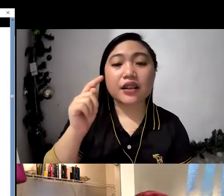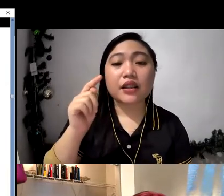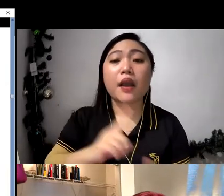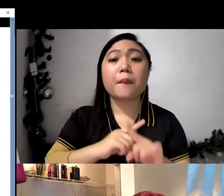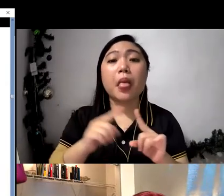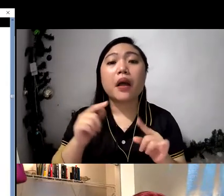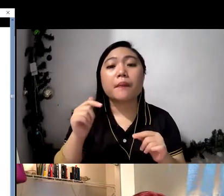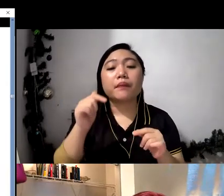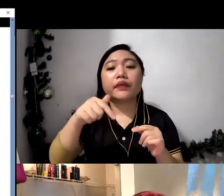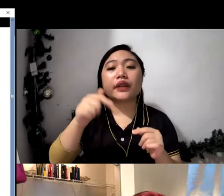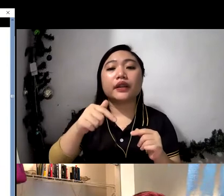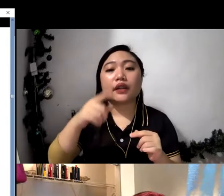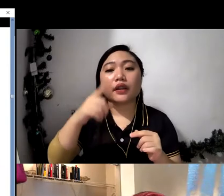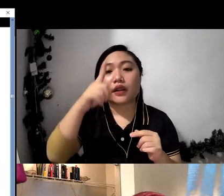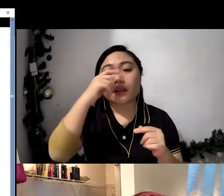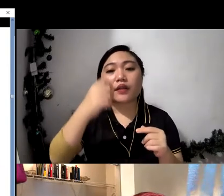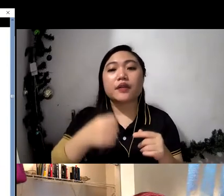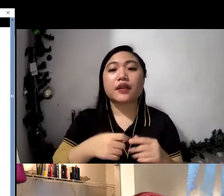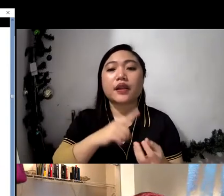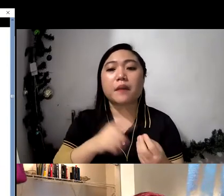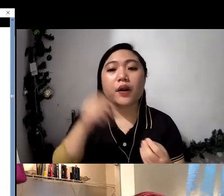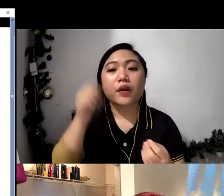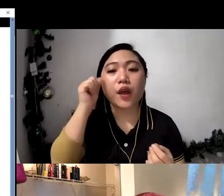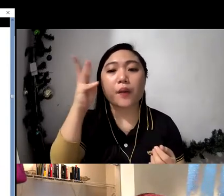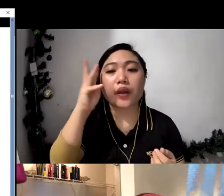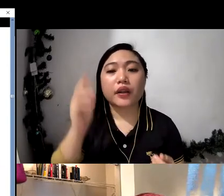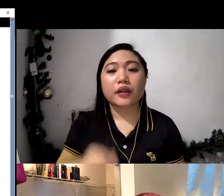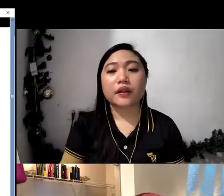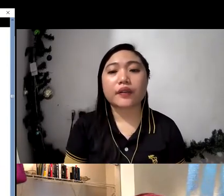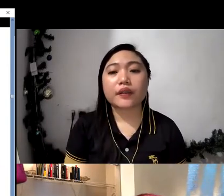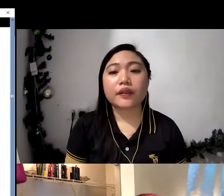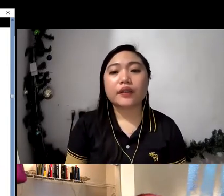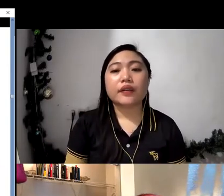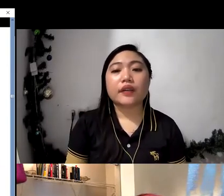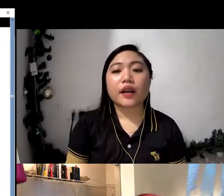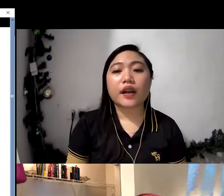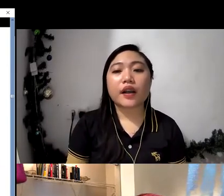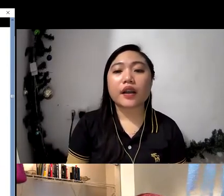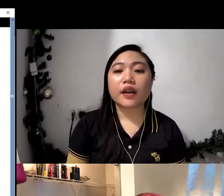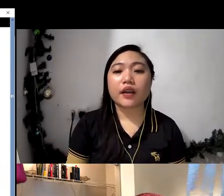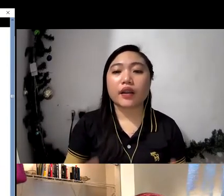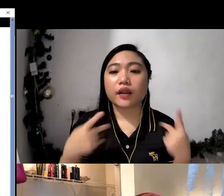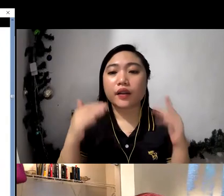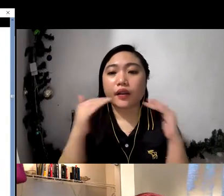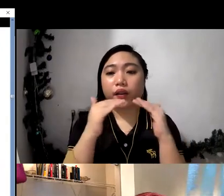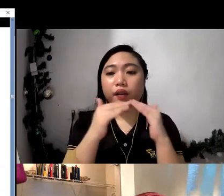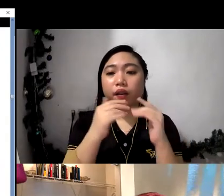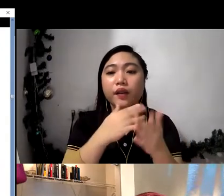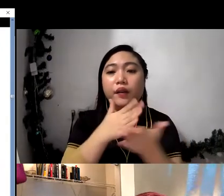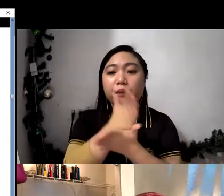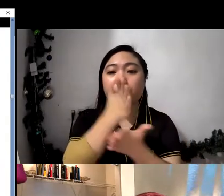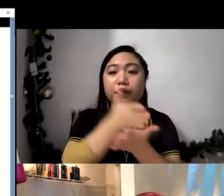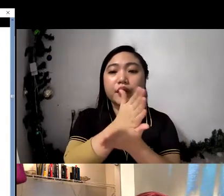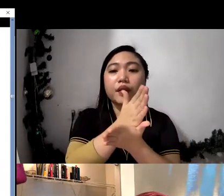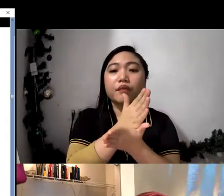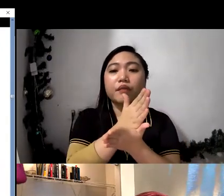you asked me to deliver gender awareness, no? Important, no? So sabi ni Lovely, yung equality of rights of every person regardless